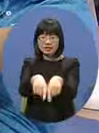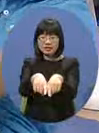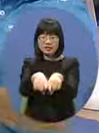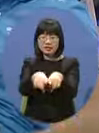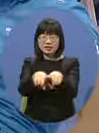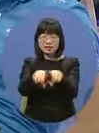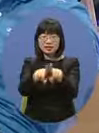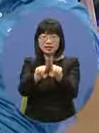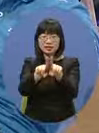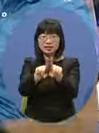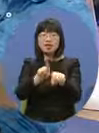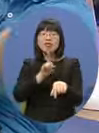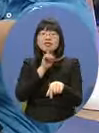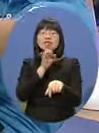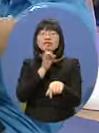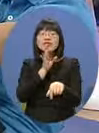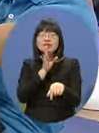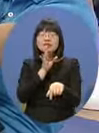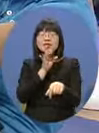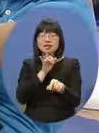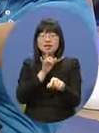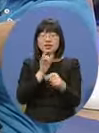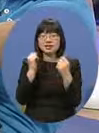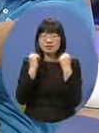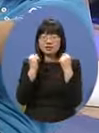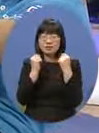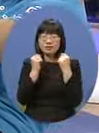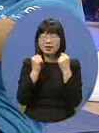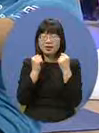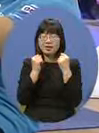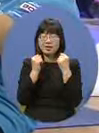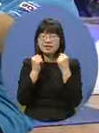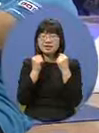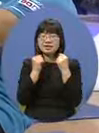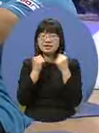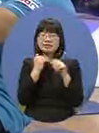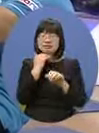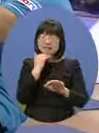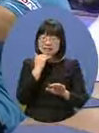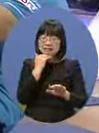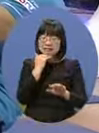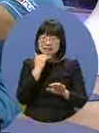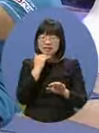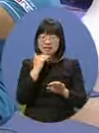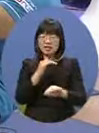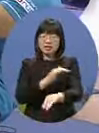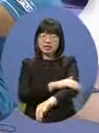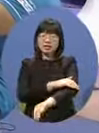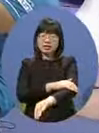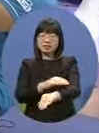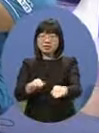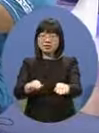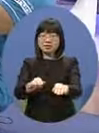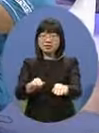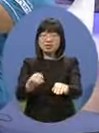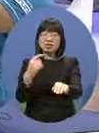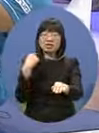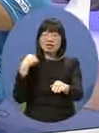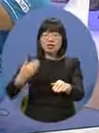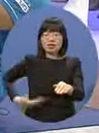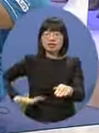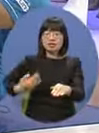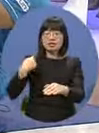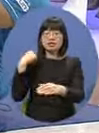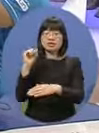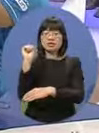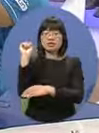자세에서 엉덩이만 대고 버티시는 거예요. 네. 근데 그 대신 약간 팔을 펴서 상체가 살짝만 뒤로 가게.